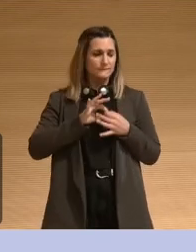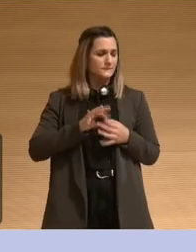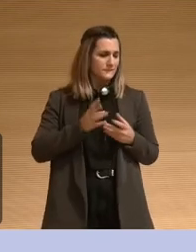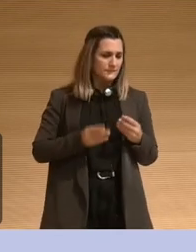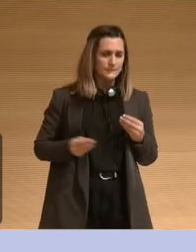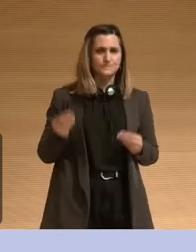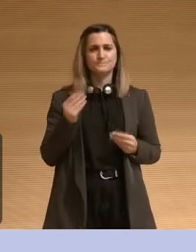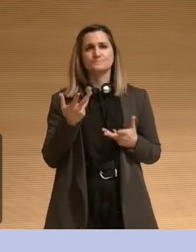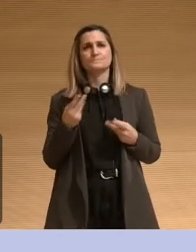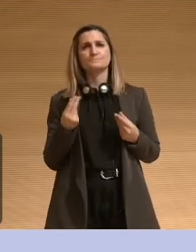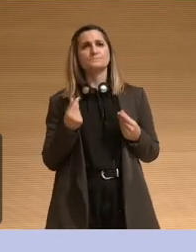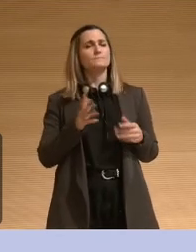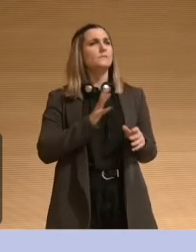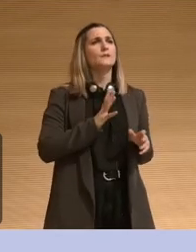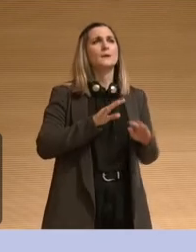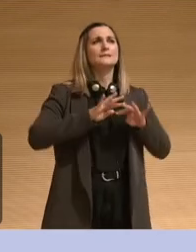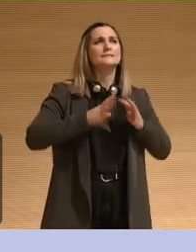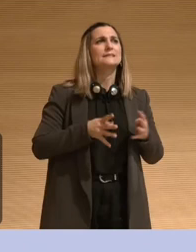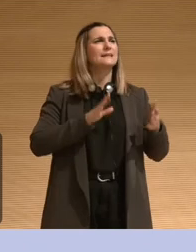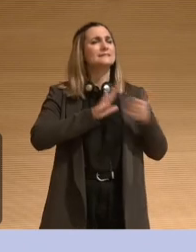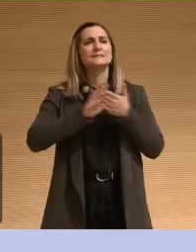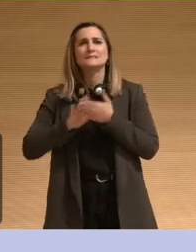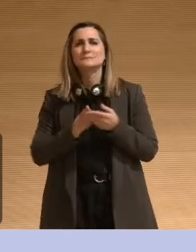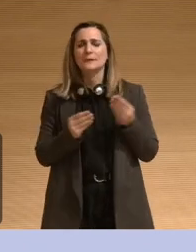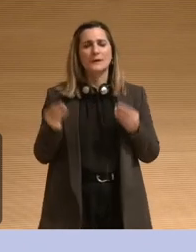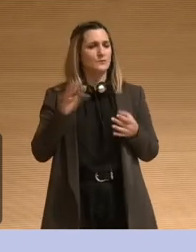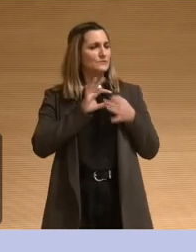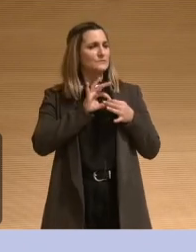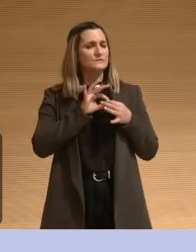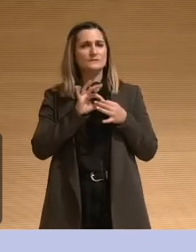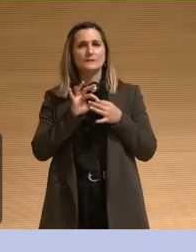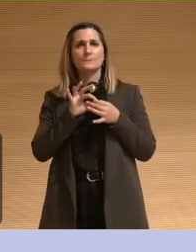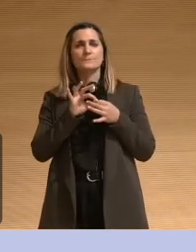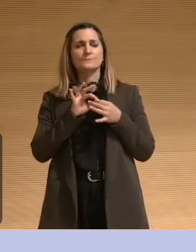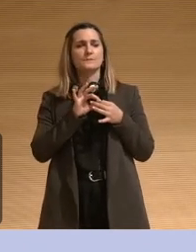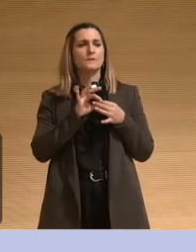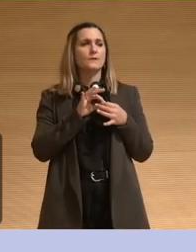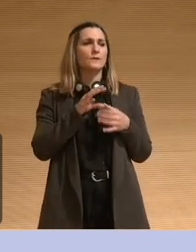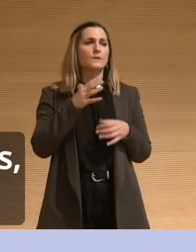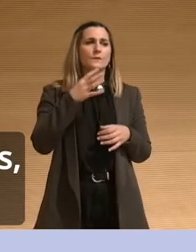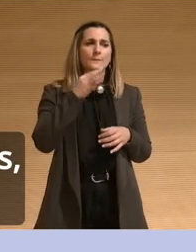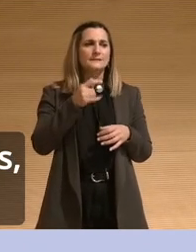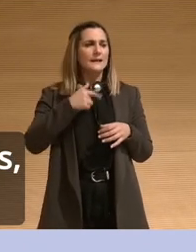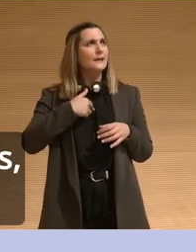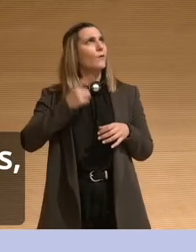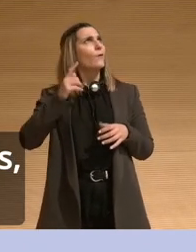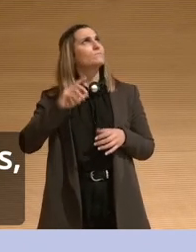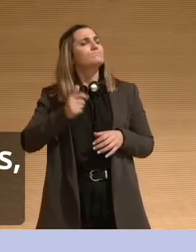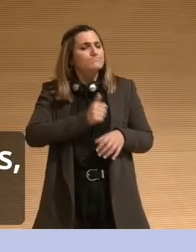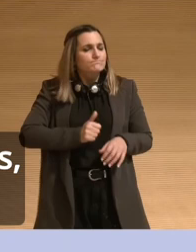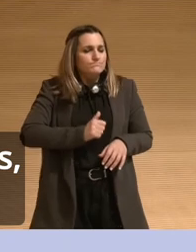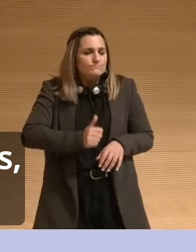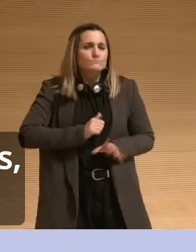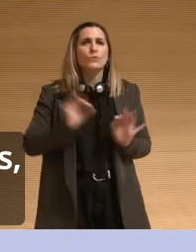με τους δικούς μας ανθρώπους και μέσα από αυτό να αναπτύξουμε έναν ιδιότυπο διαλογισμό. Σε αυτή